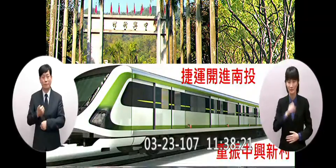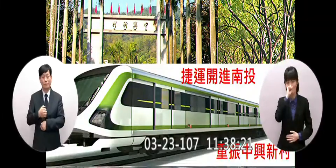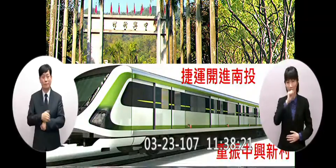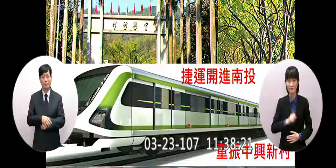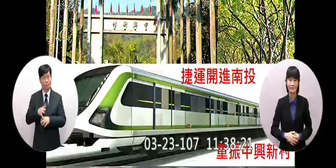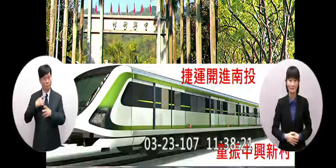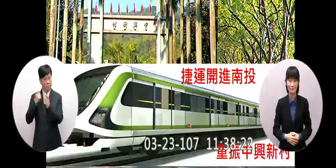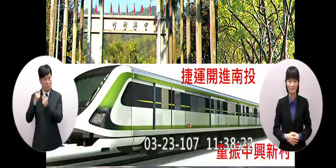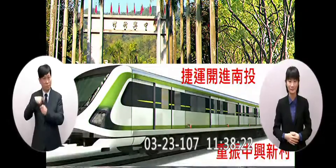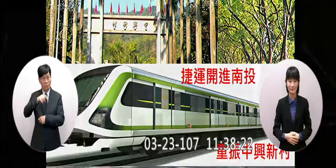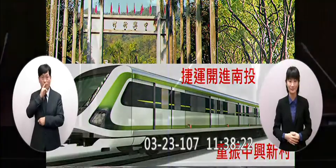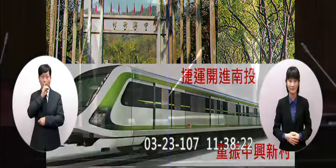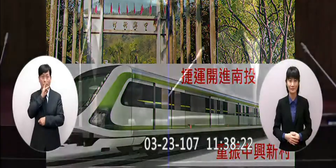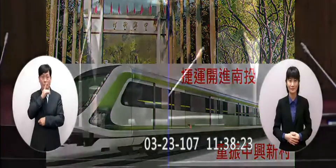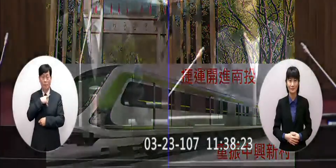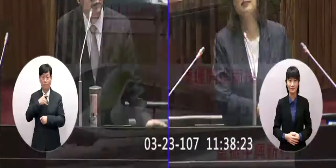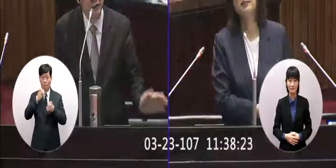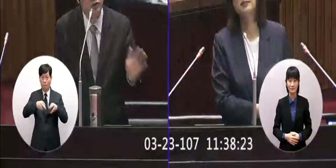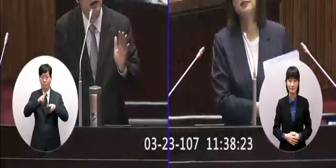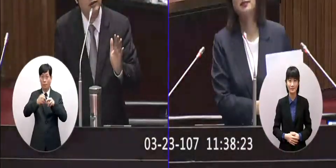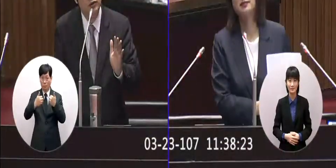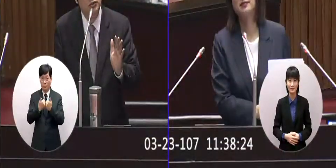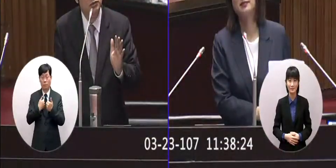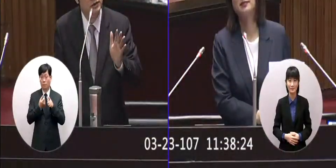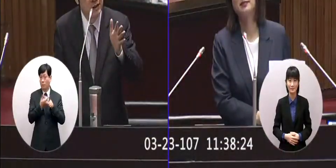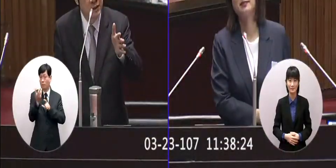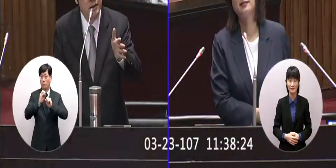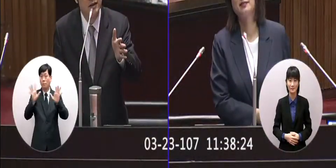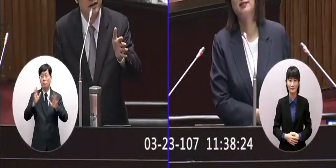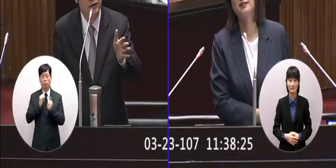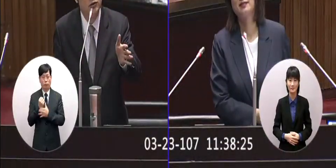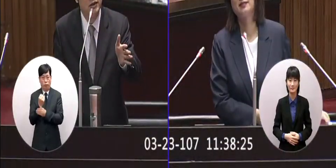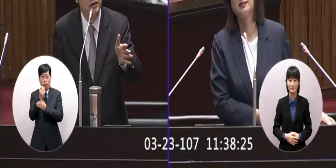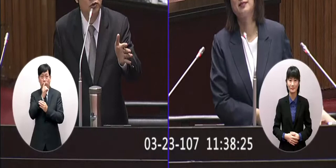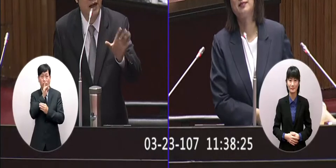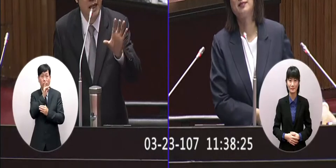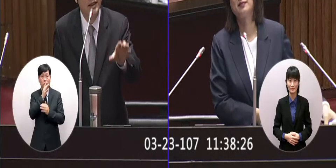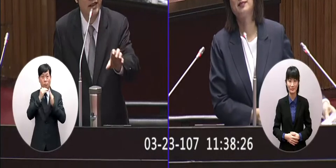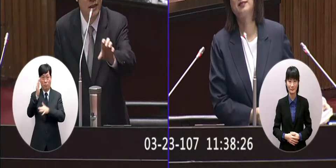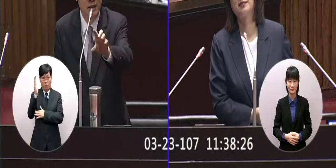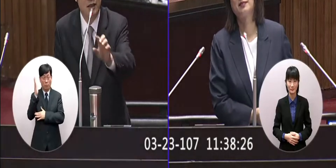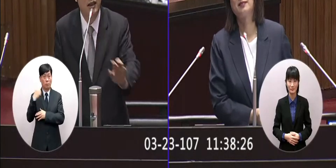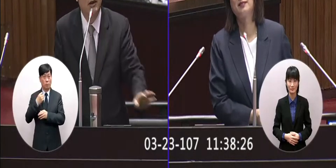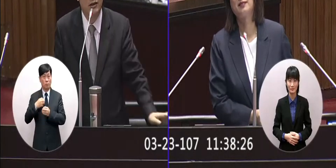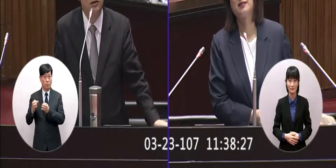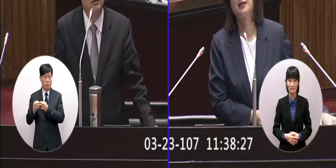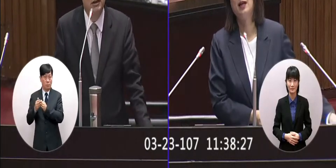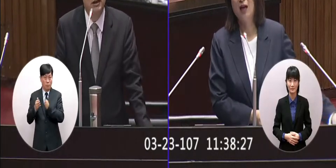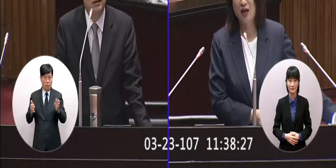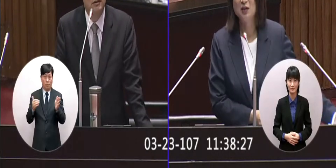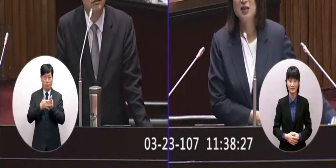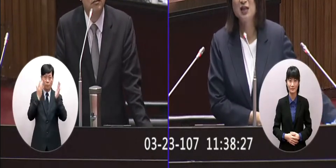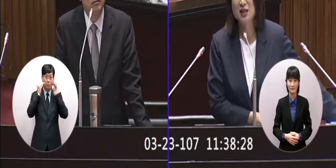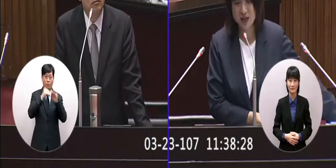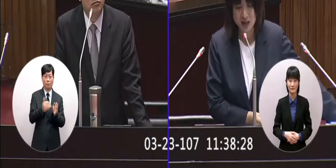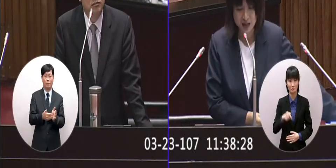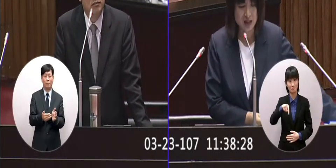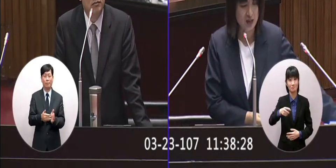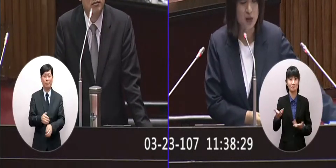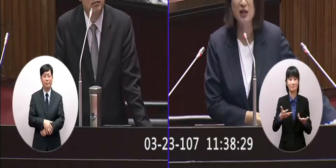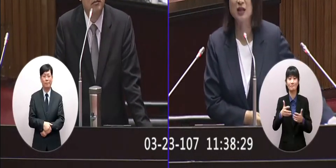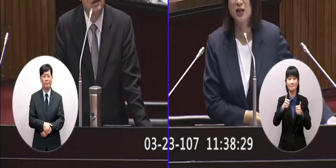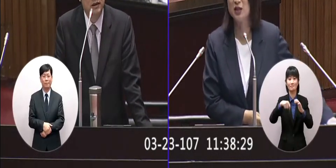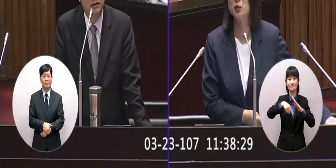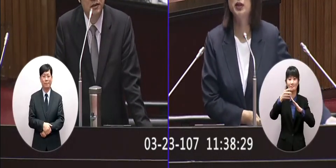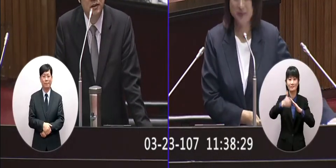好。 日前我去台中办座谈会，那我已经公开宣布支持台中市政府把南线延长到南投。 好，这件事情